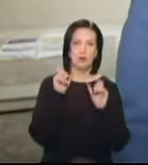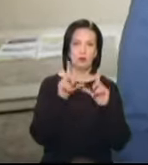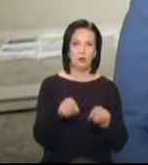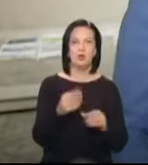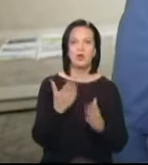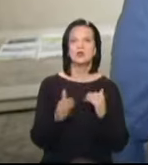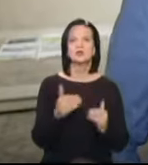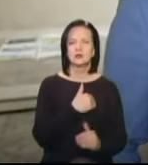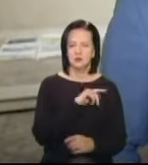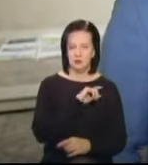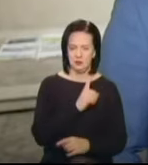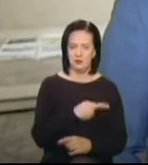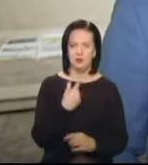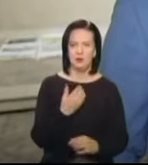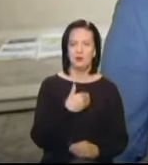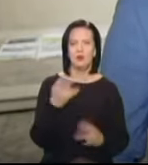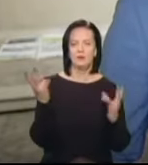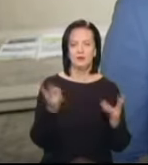хочеться, треба